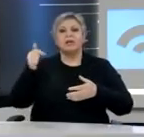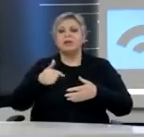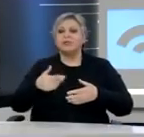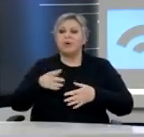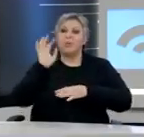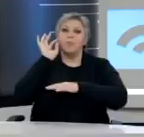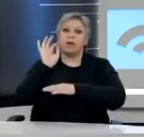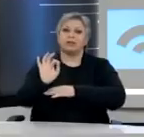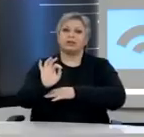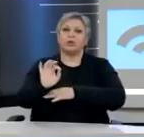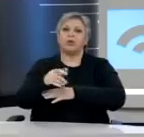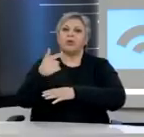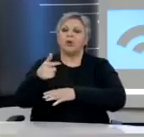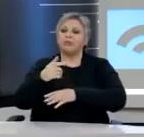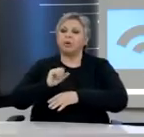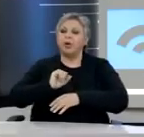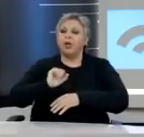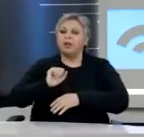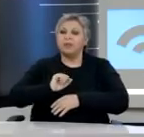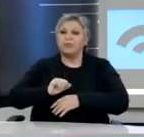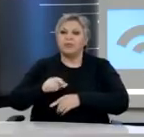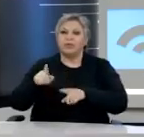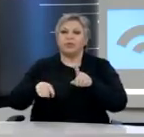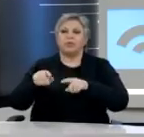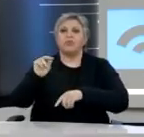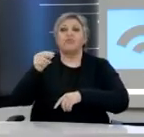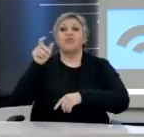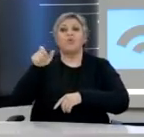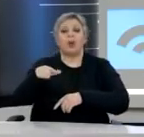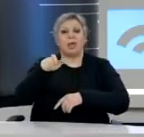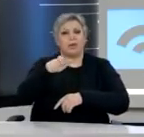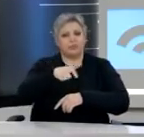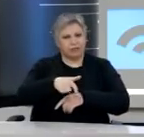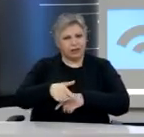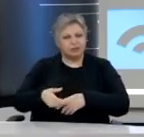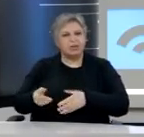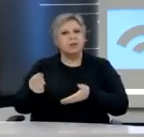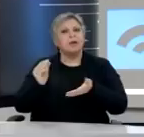τρομοκράτησης μελών του Ελληνικού Κοινοβουλίου, στη στάση όλων αυτών που